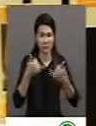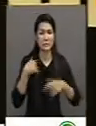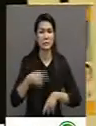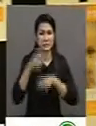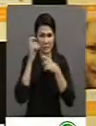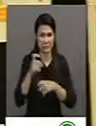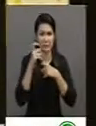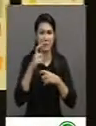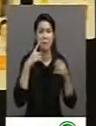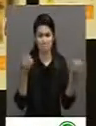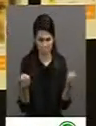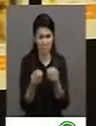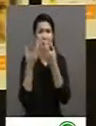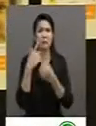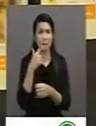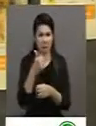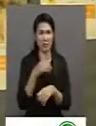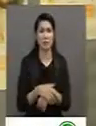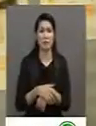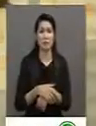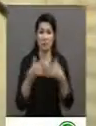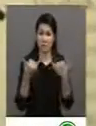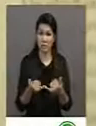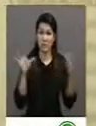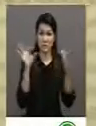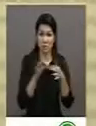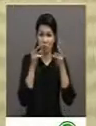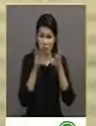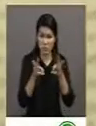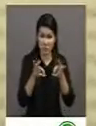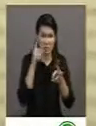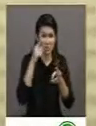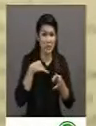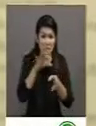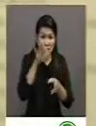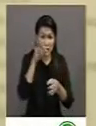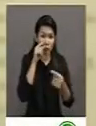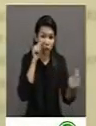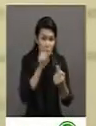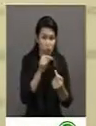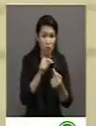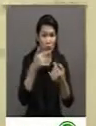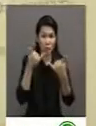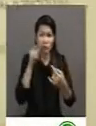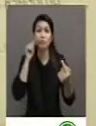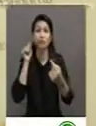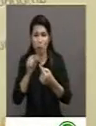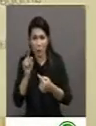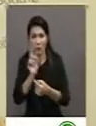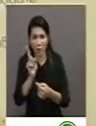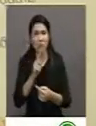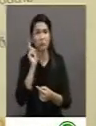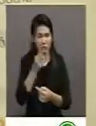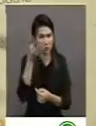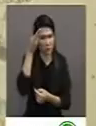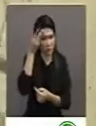ที่อาจเกิดขึ้นได้อีกทางหนึ่งดังนั้นการเลือกใช้ช่องทางที่จำเป็น และเหมาะสมต่อสถานการณ์อาจจะต้องเป็น